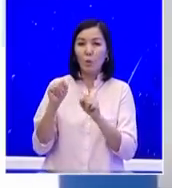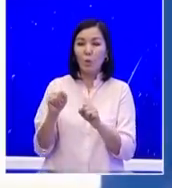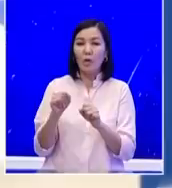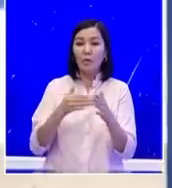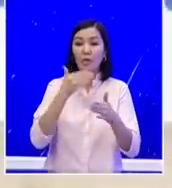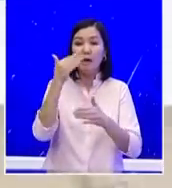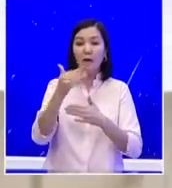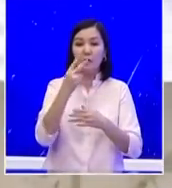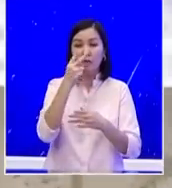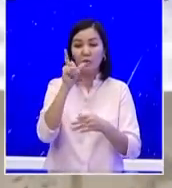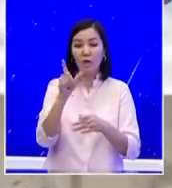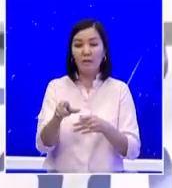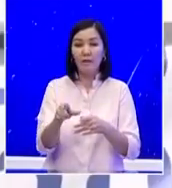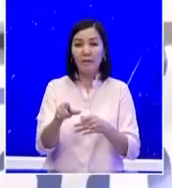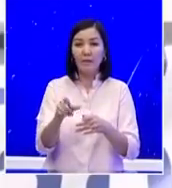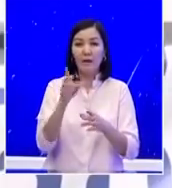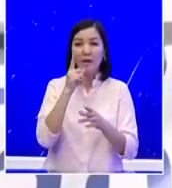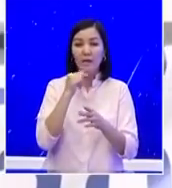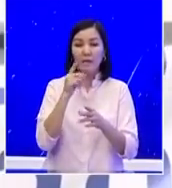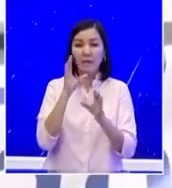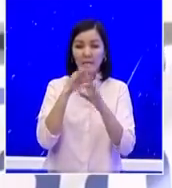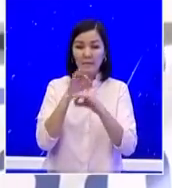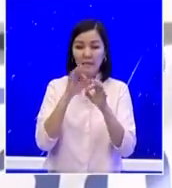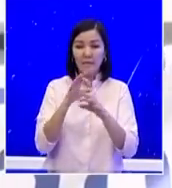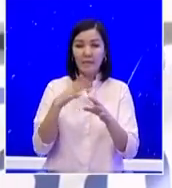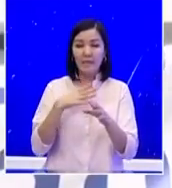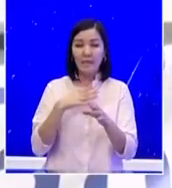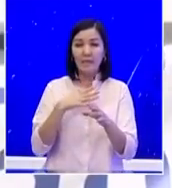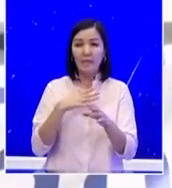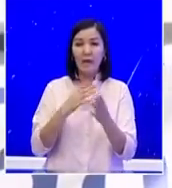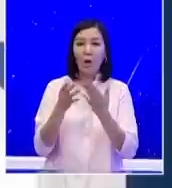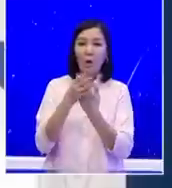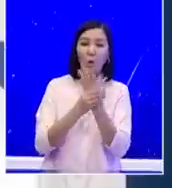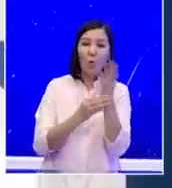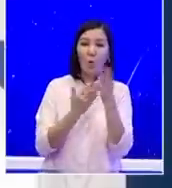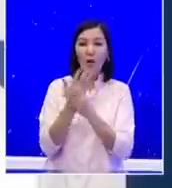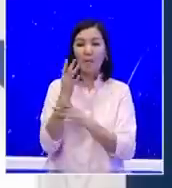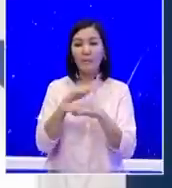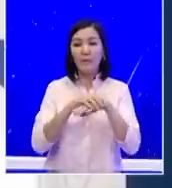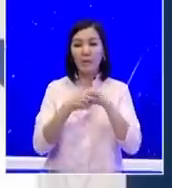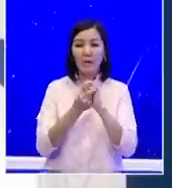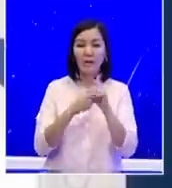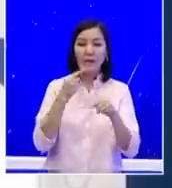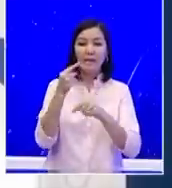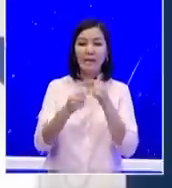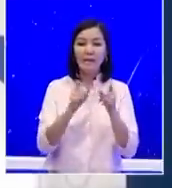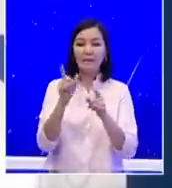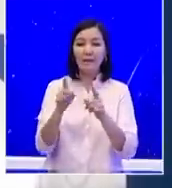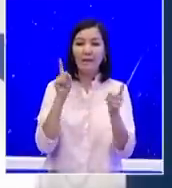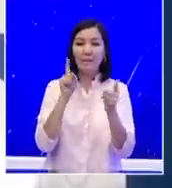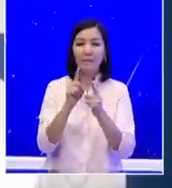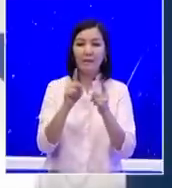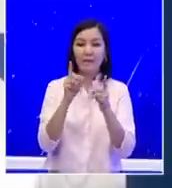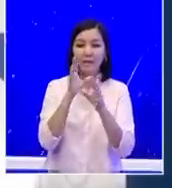ар жағында тұрған адамнан талдама алады. Үлгіні алғаннан кейін маман қолғапты зарарсыздандырады да келесі науқасқа өтеді.